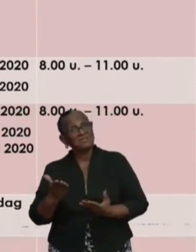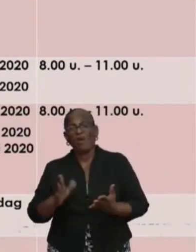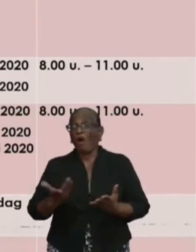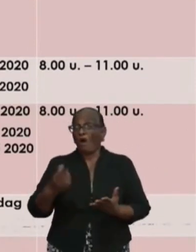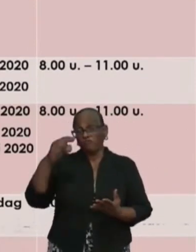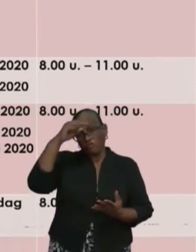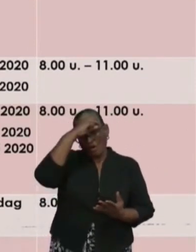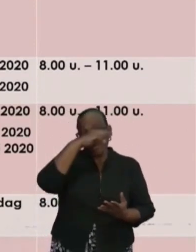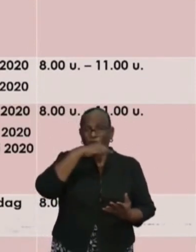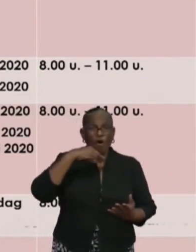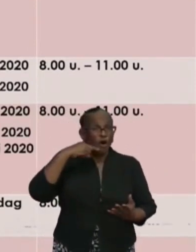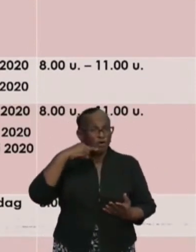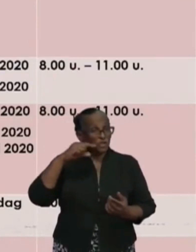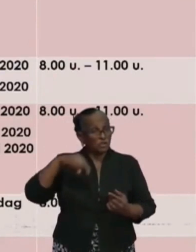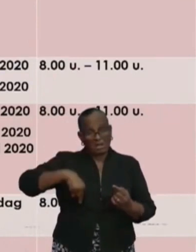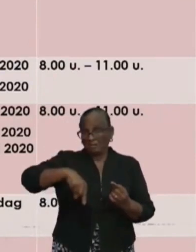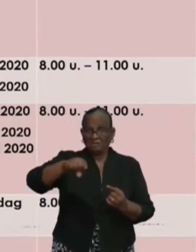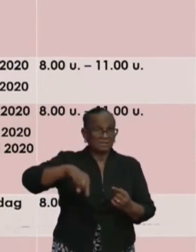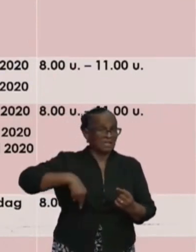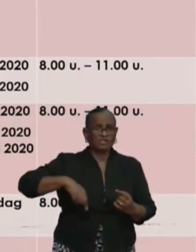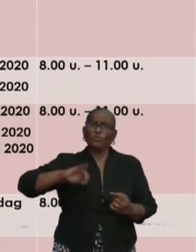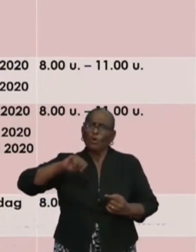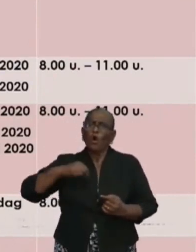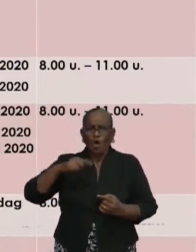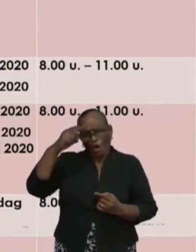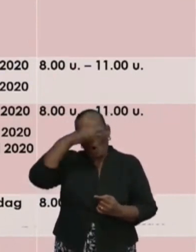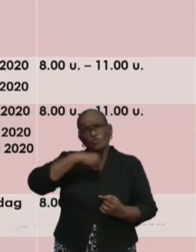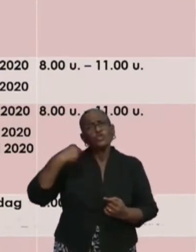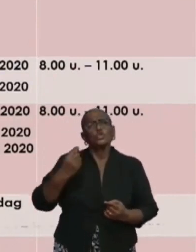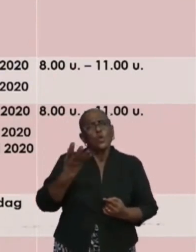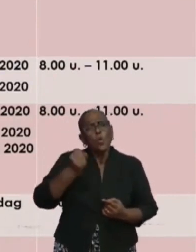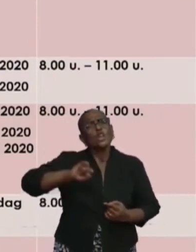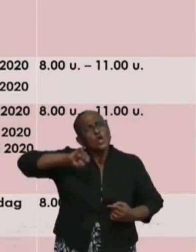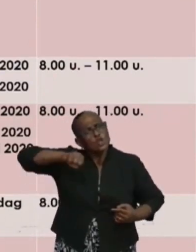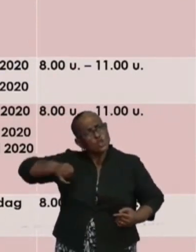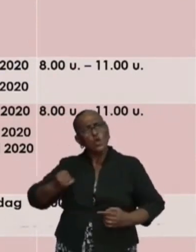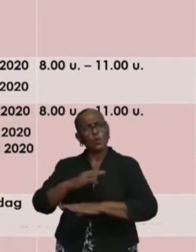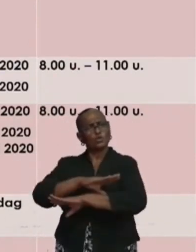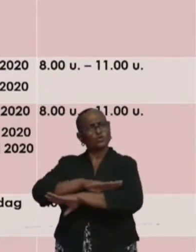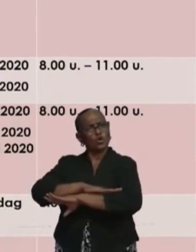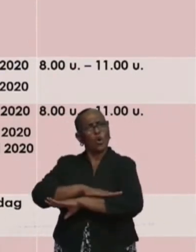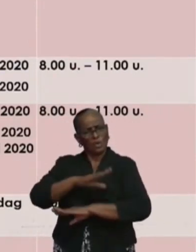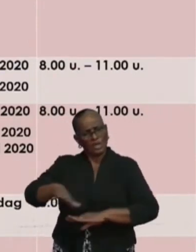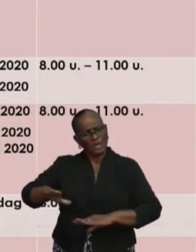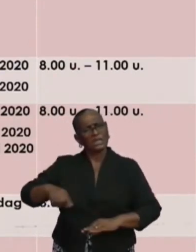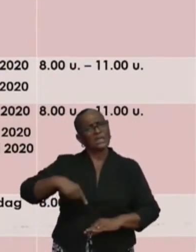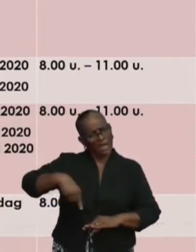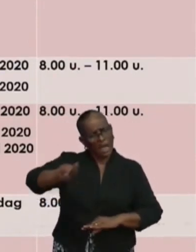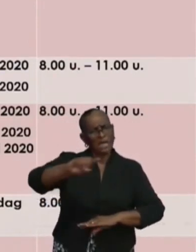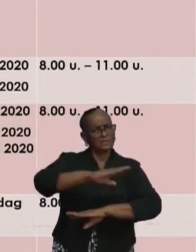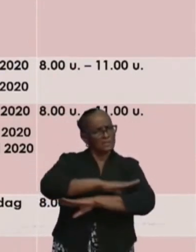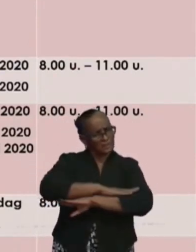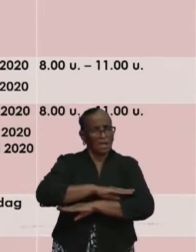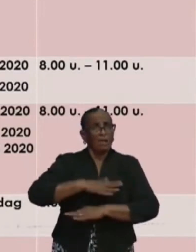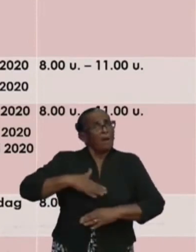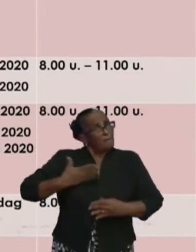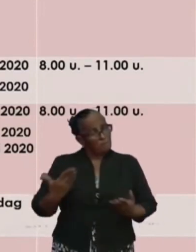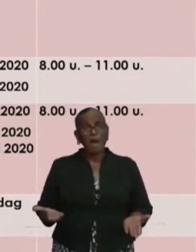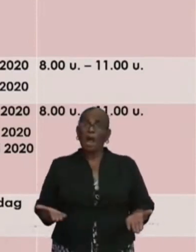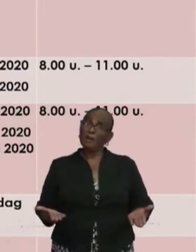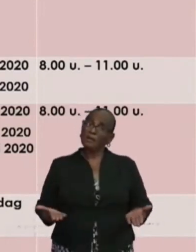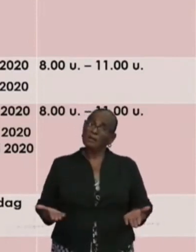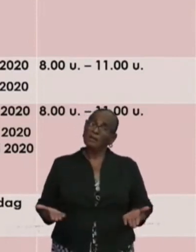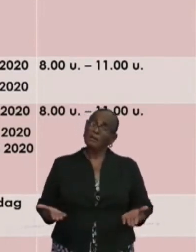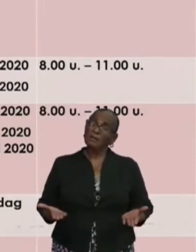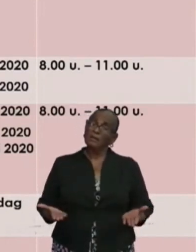kind voor het komende schooljaar op een nieuwe school willen plaatsen. Ook die voorzieningen hebben we getroffen. Die periode kan